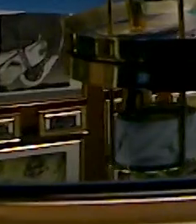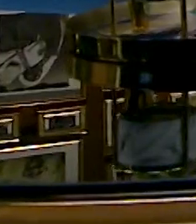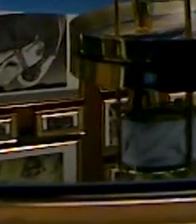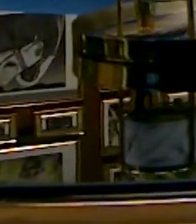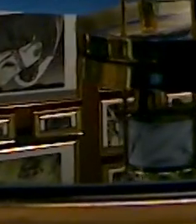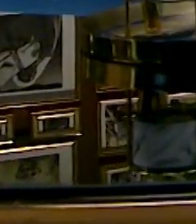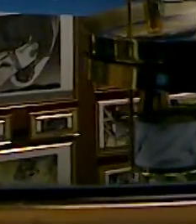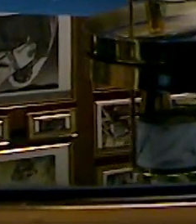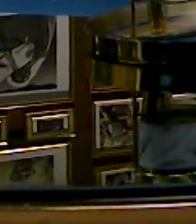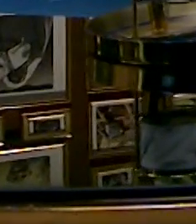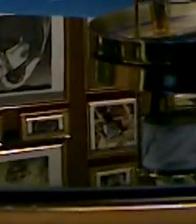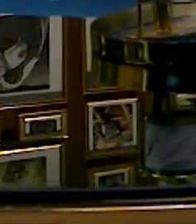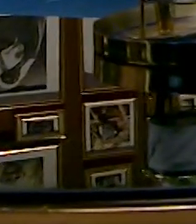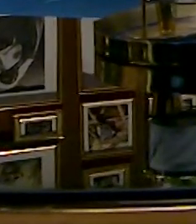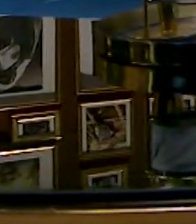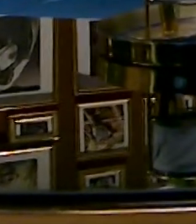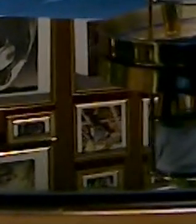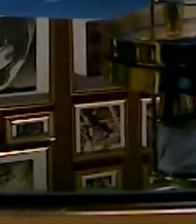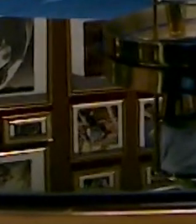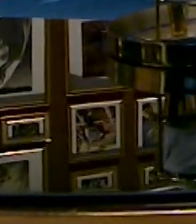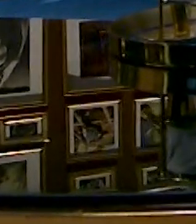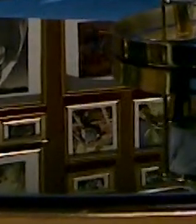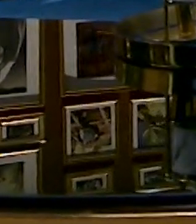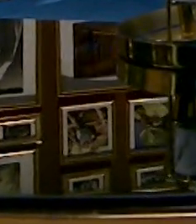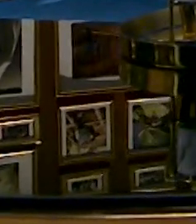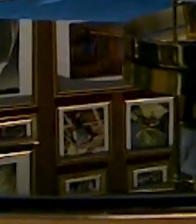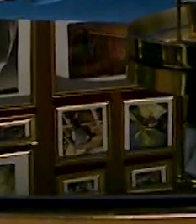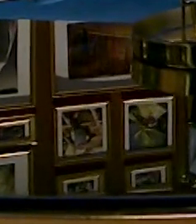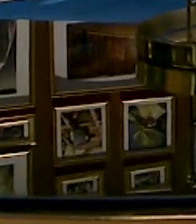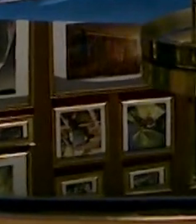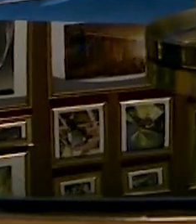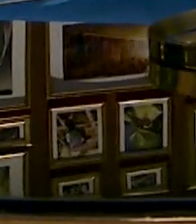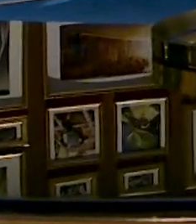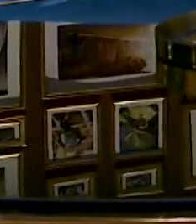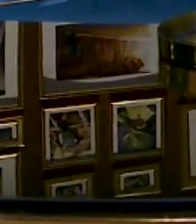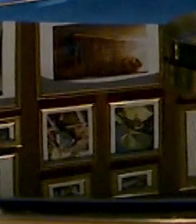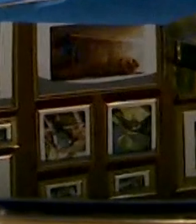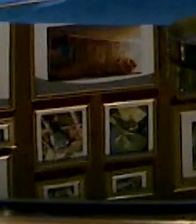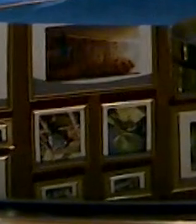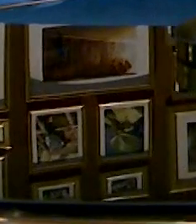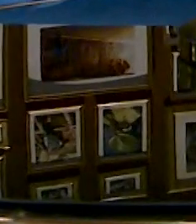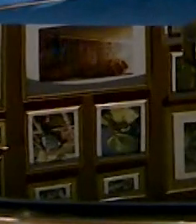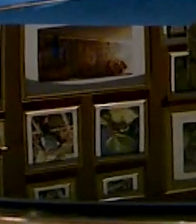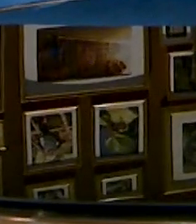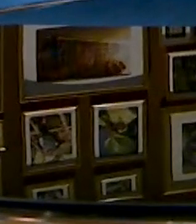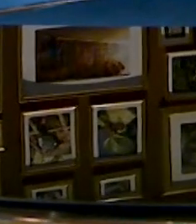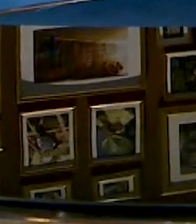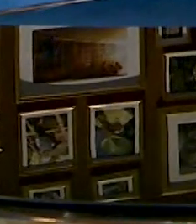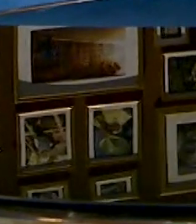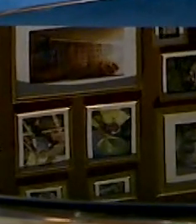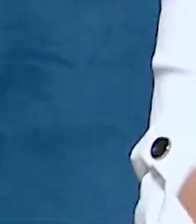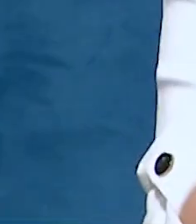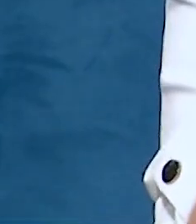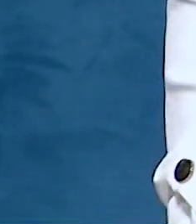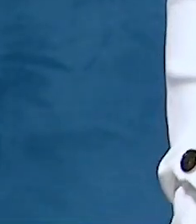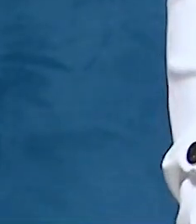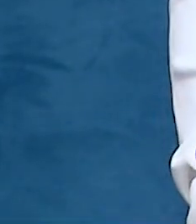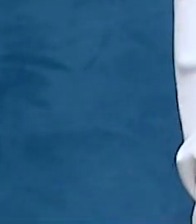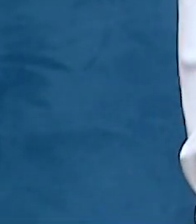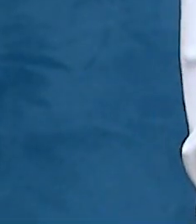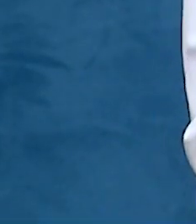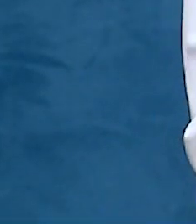مش مهم دي فكرة مين، احنا مش عايزين نخسر روحنا،